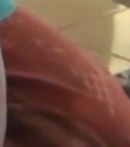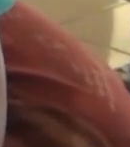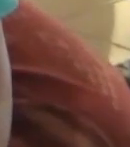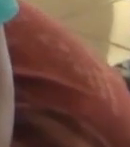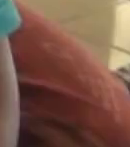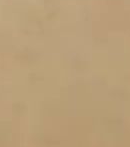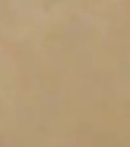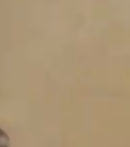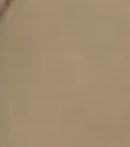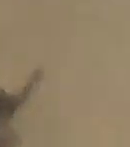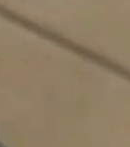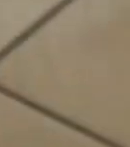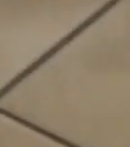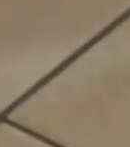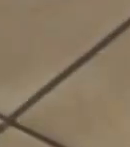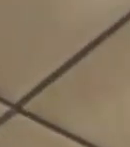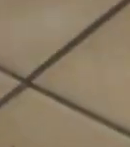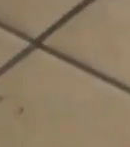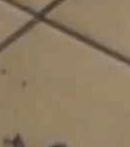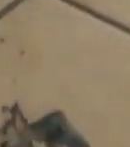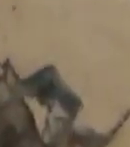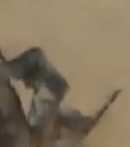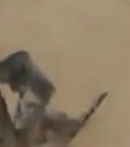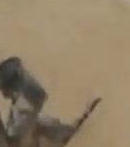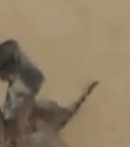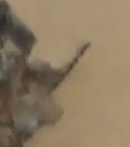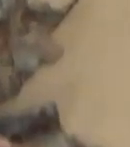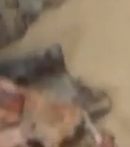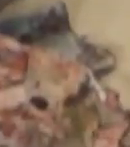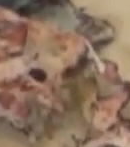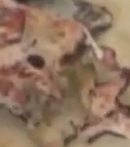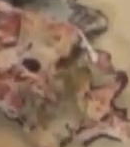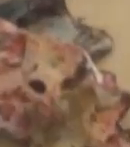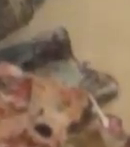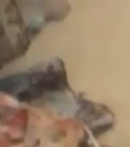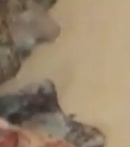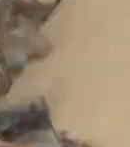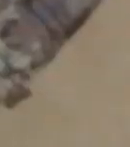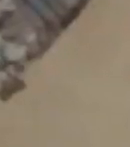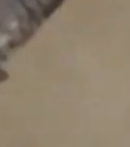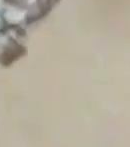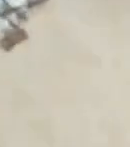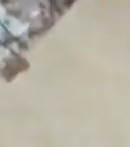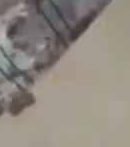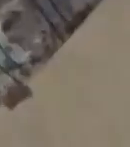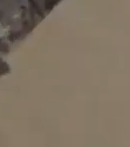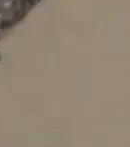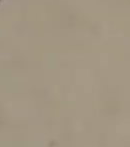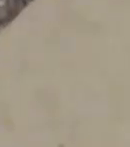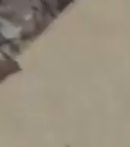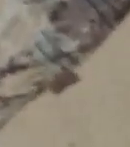hancur nyaris tak bisa dikenali. Uang dari hasil menyisihkan gajinya sebagai buruh pabrik tahu selama 1 tahun lebih